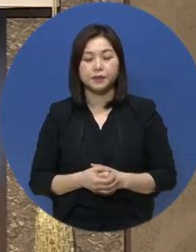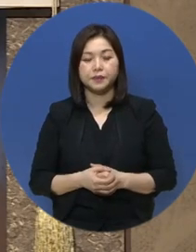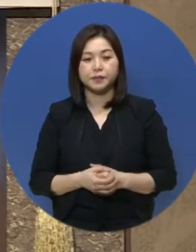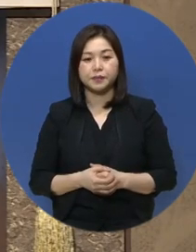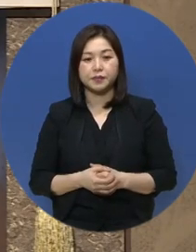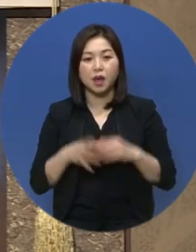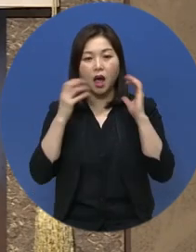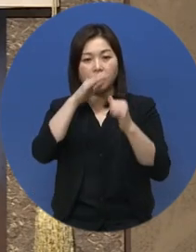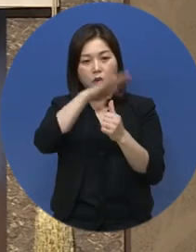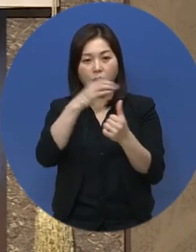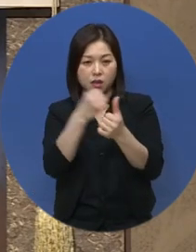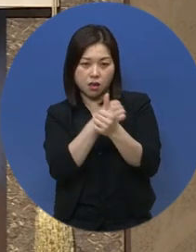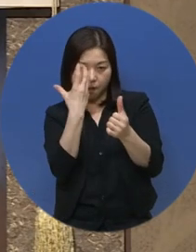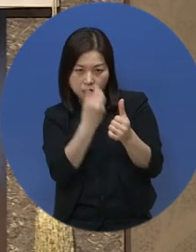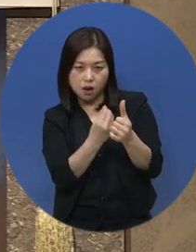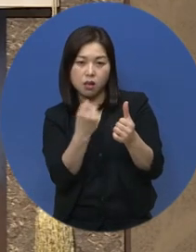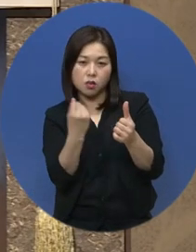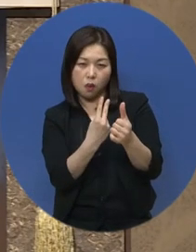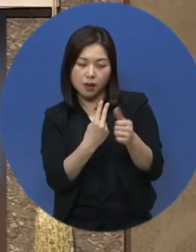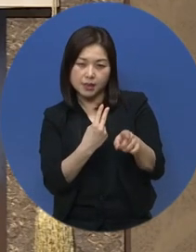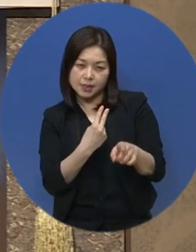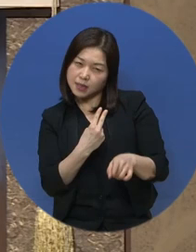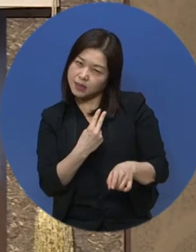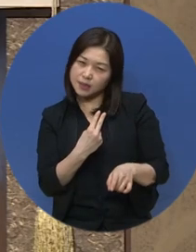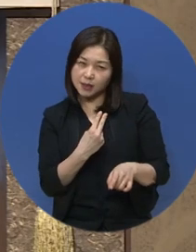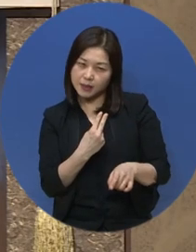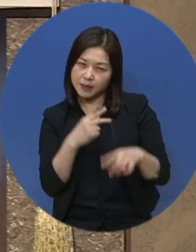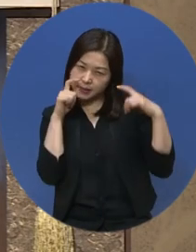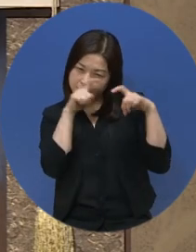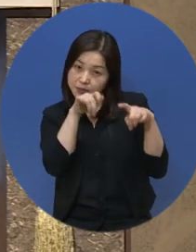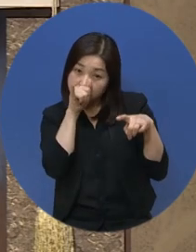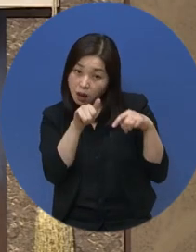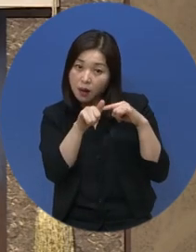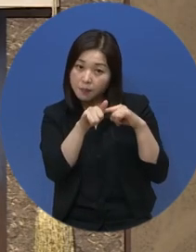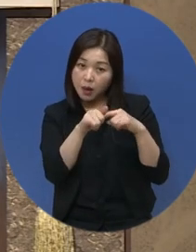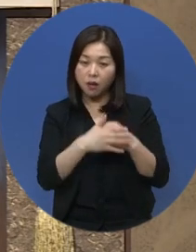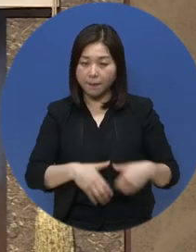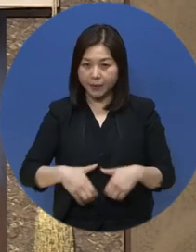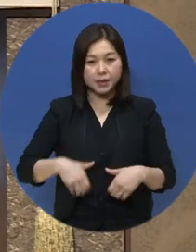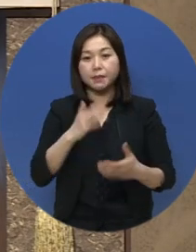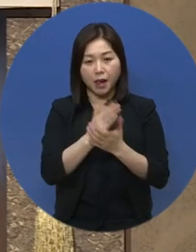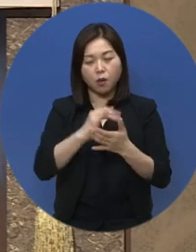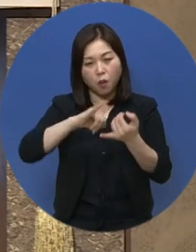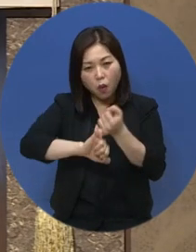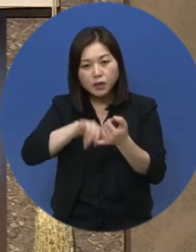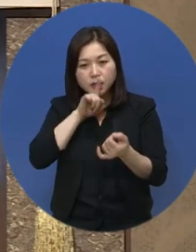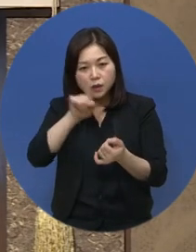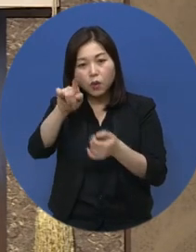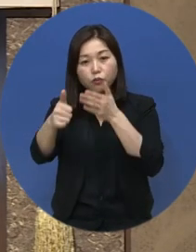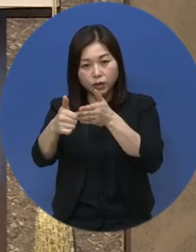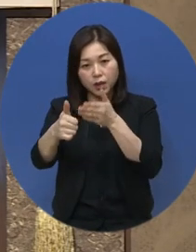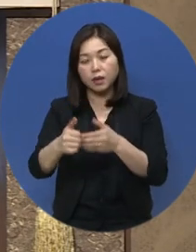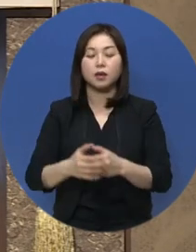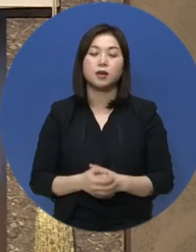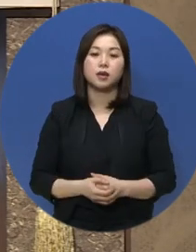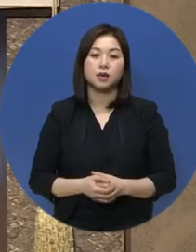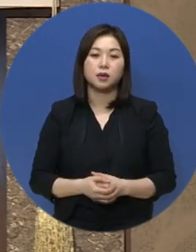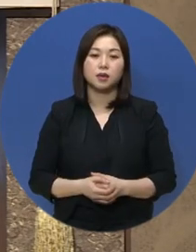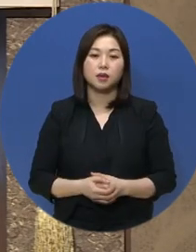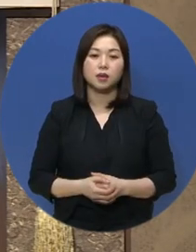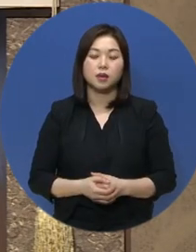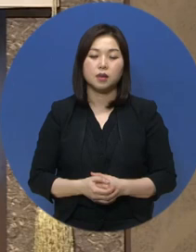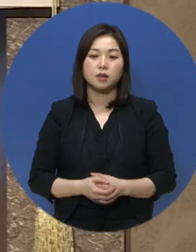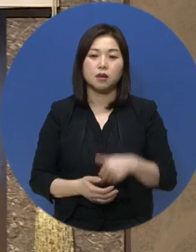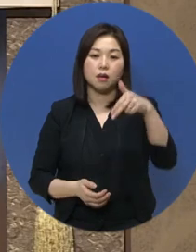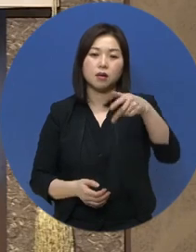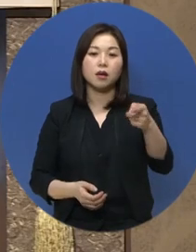그 아동학대를 목격하시거나 의심이 되면 주저하지 말고 꼭 신고를 해주셨으면 좋겠고요. 정인이